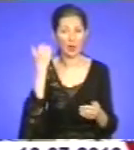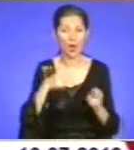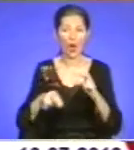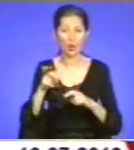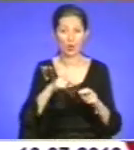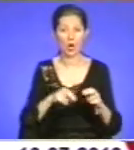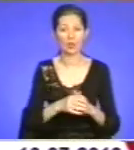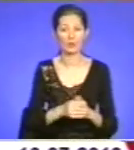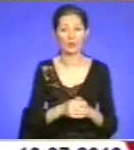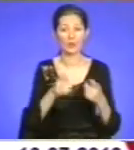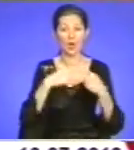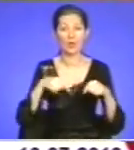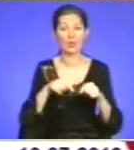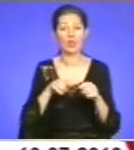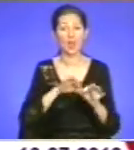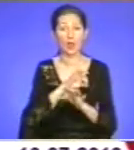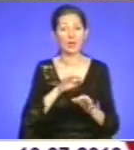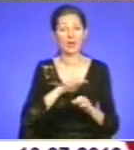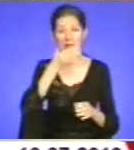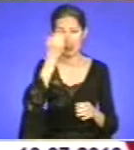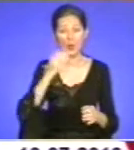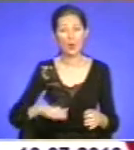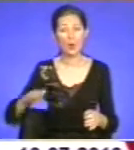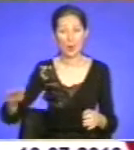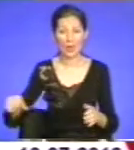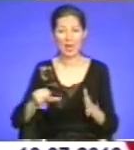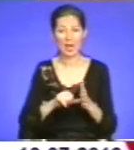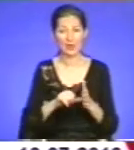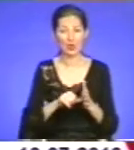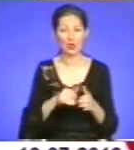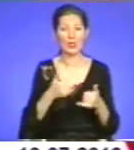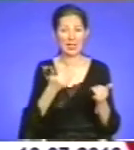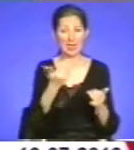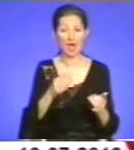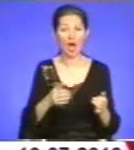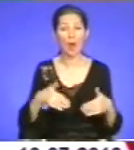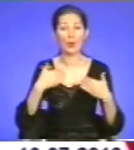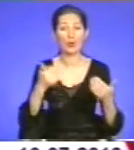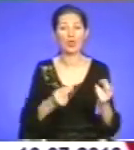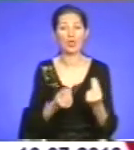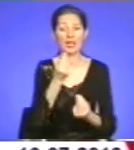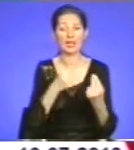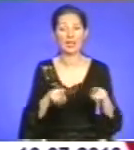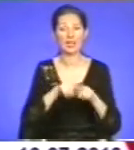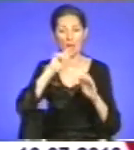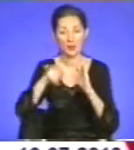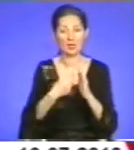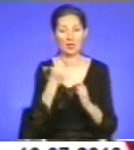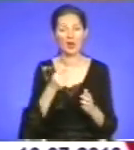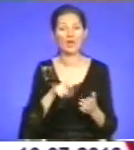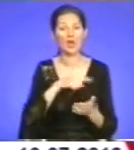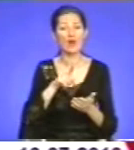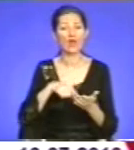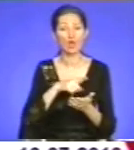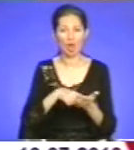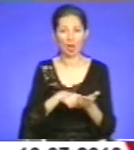шукали. Організатори проєкту не забули й про наймолодших відвідувачів. Для них пропонують ігри та пізнавальні вікторини. Також